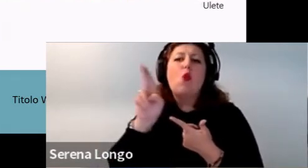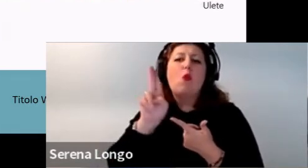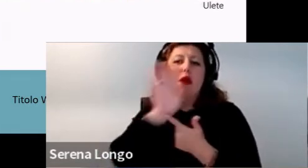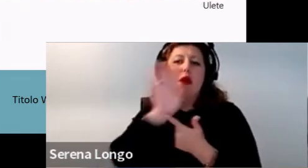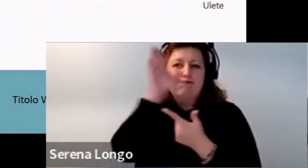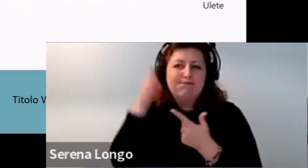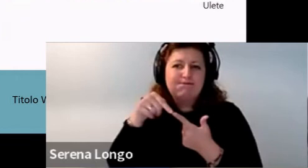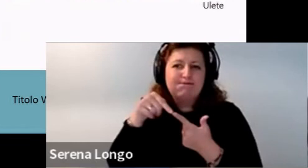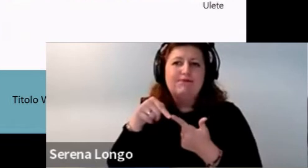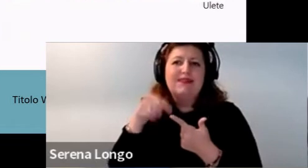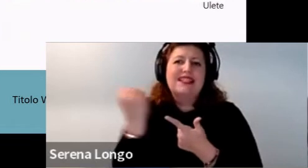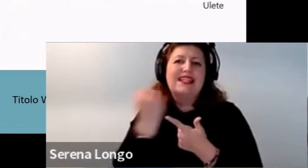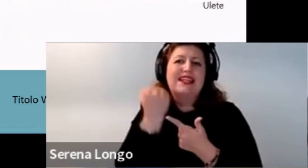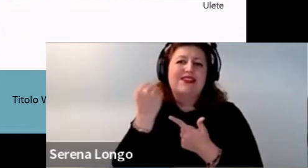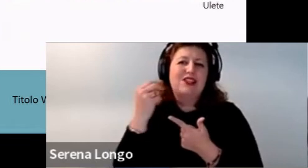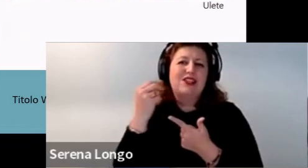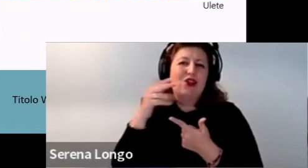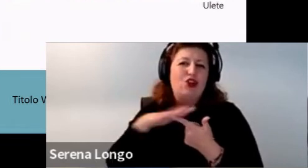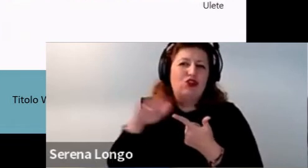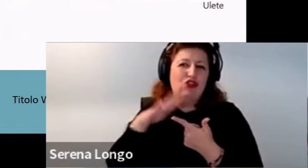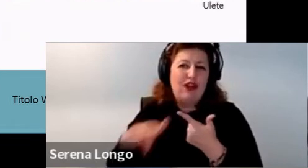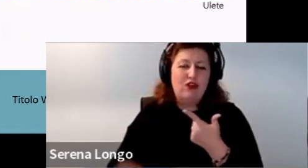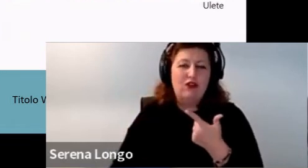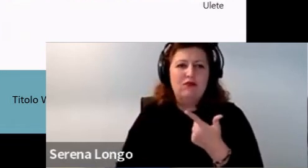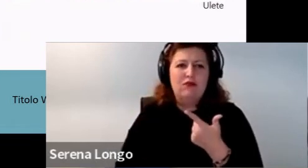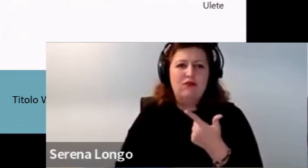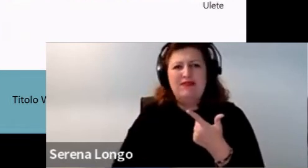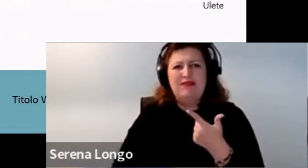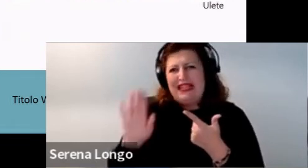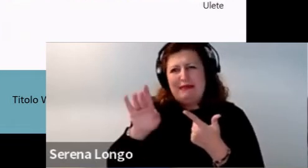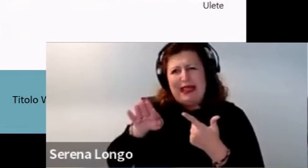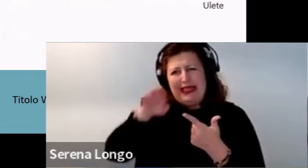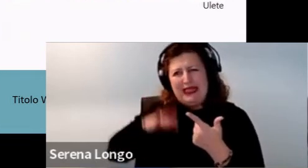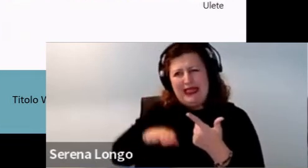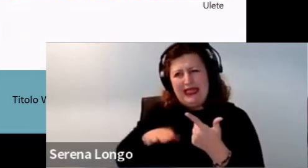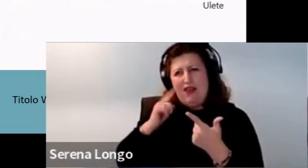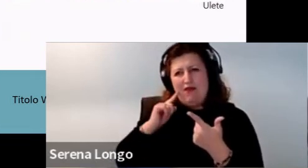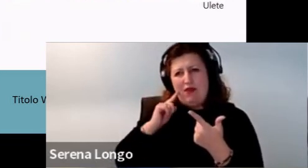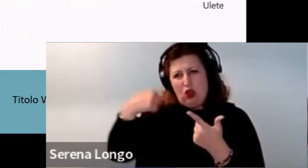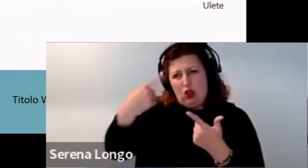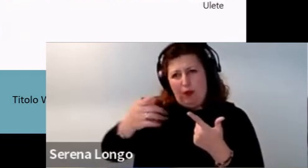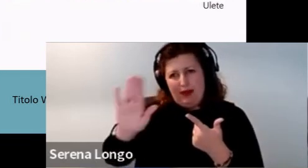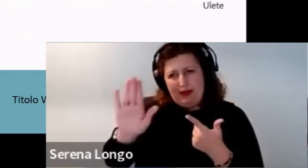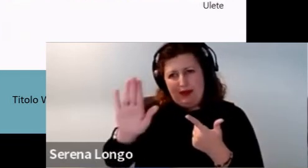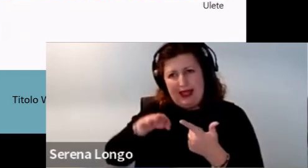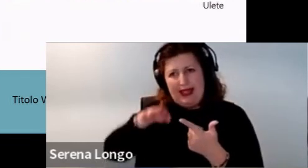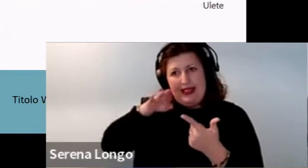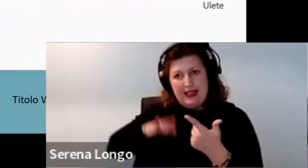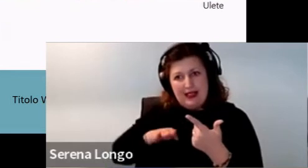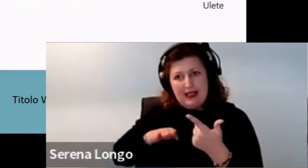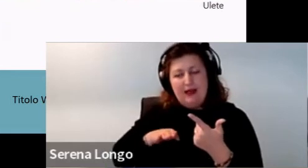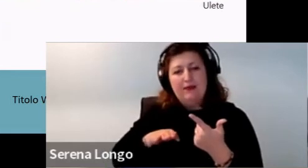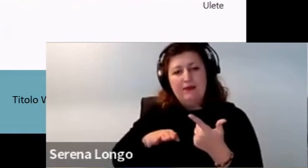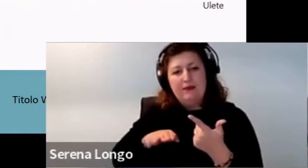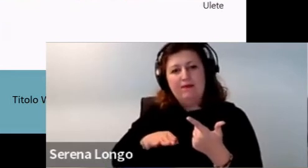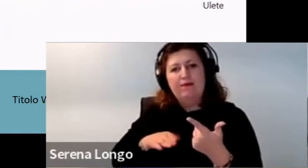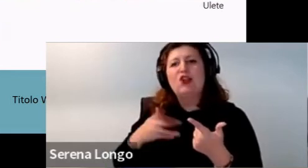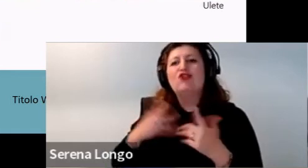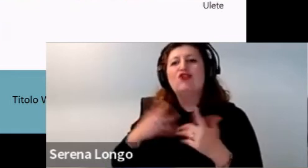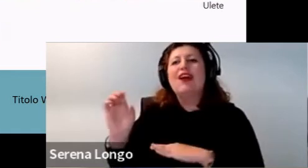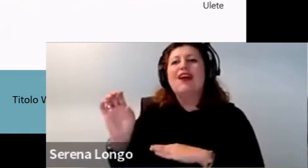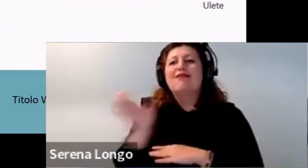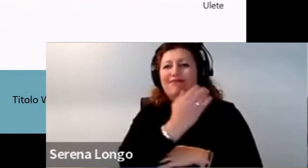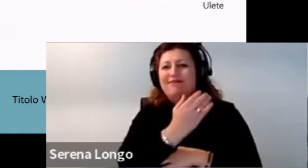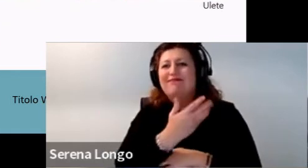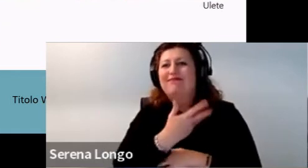igienici. Su questo punto ci arrivo un secondo dopo, perché vorrei farvi vedere delle immagini che ci sono nella